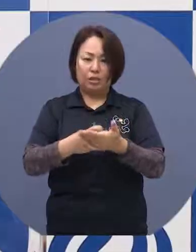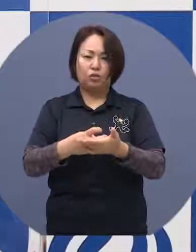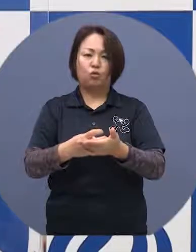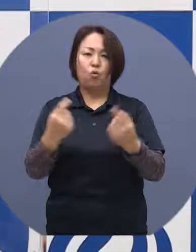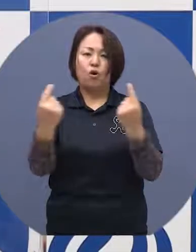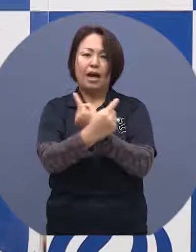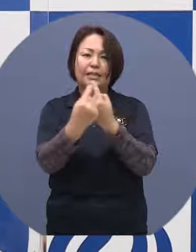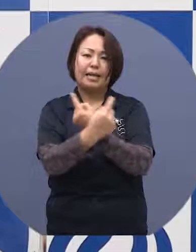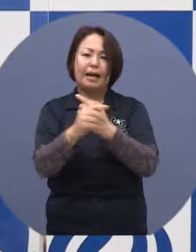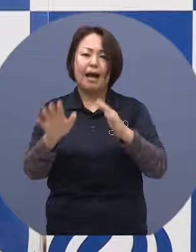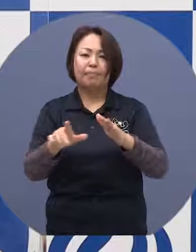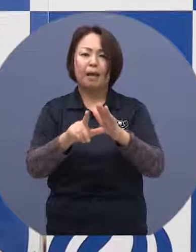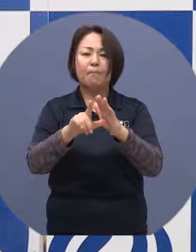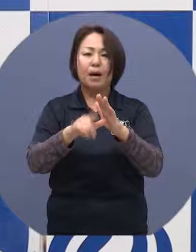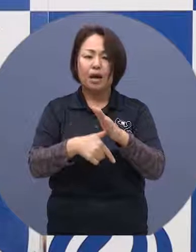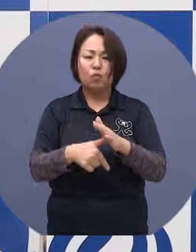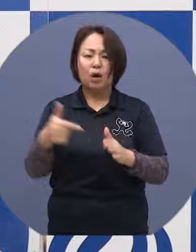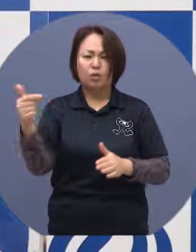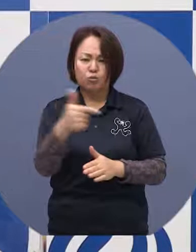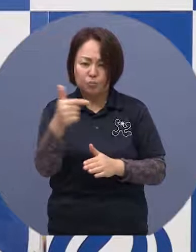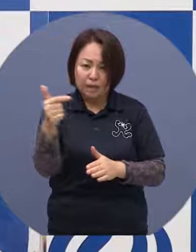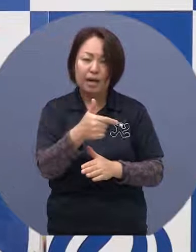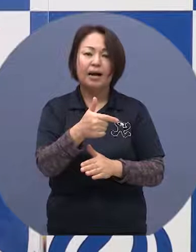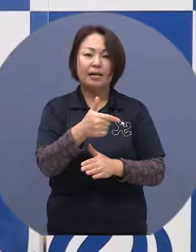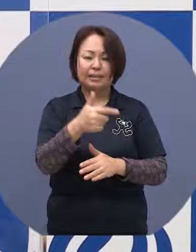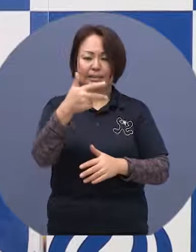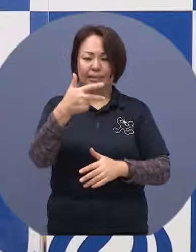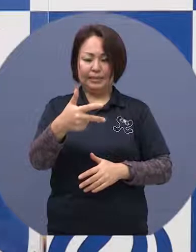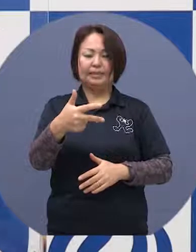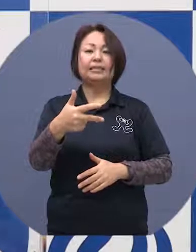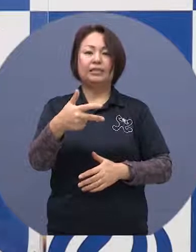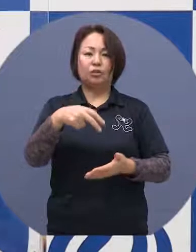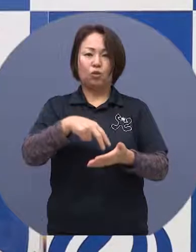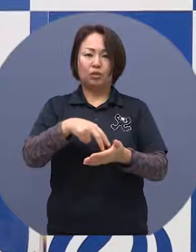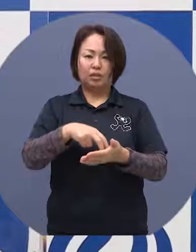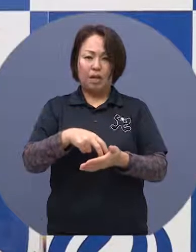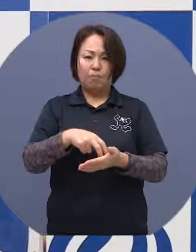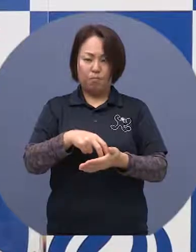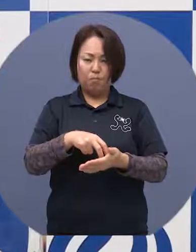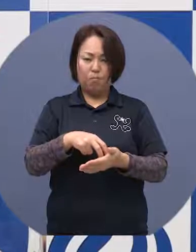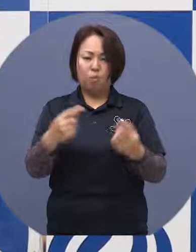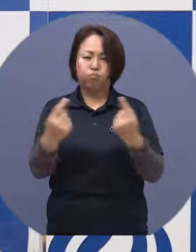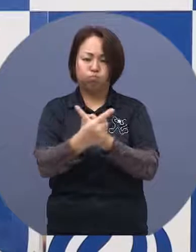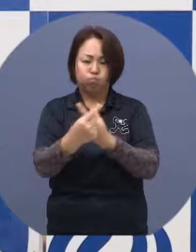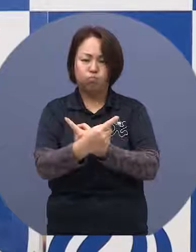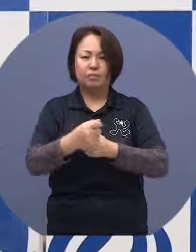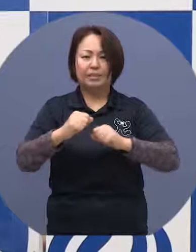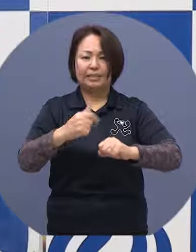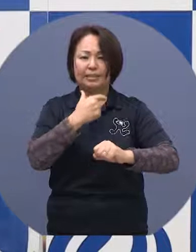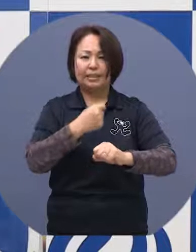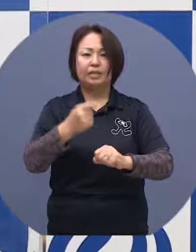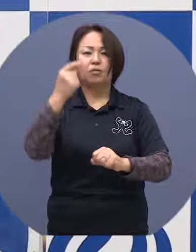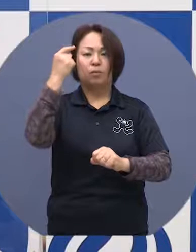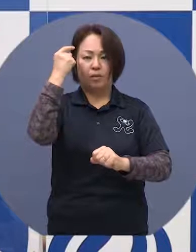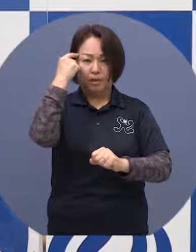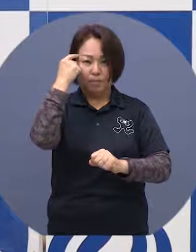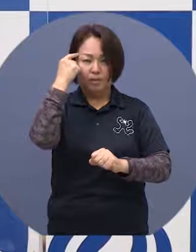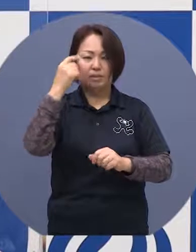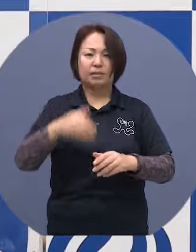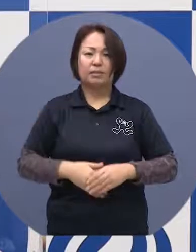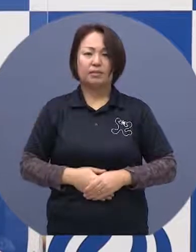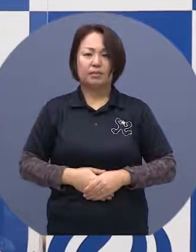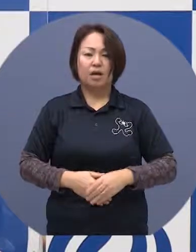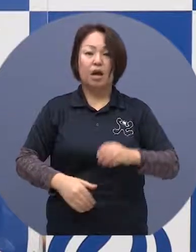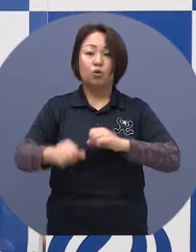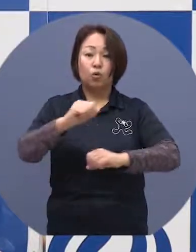ました場合には速やかにですね氏におきましても見直しをさせていただきたいというふうに考えておりますなおこれらの取り組みに